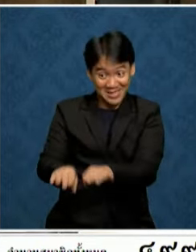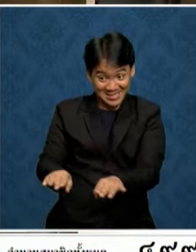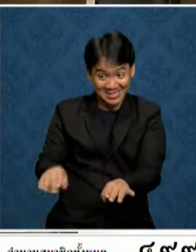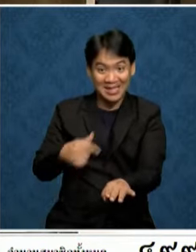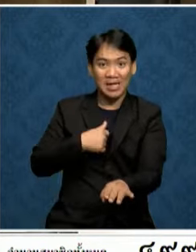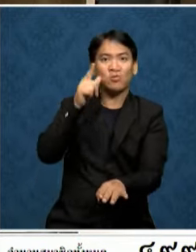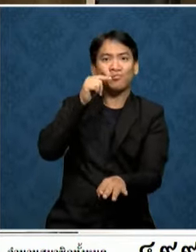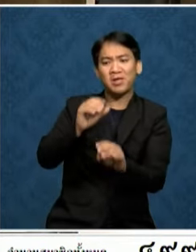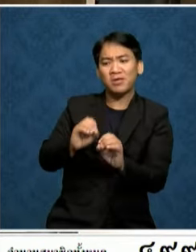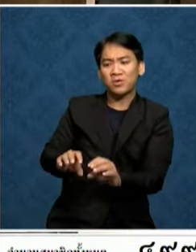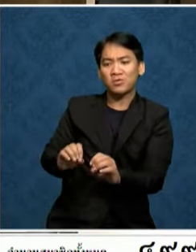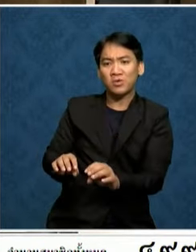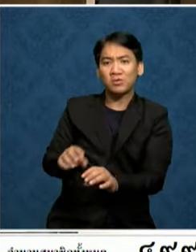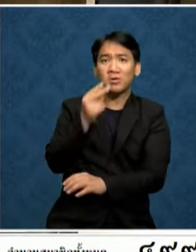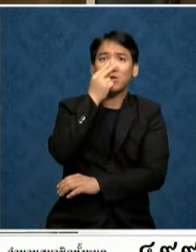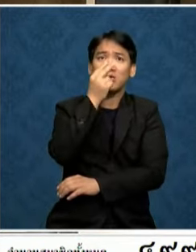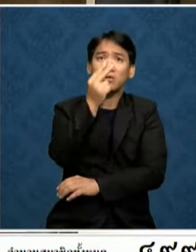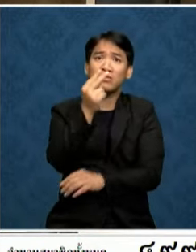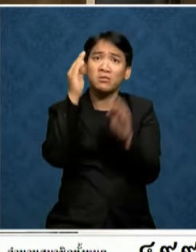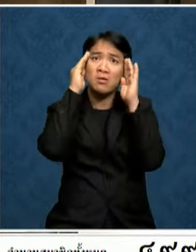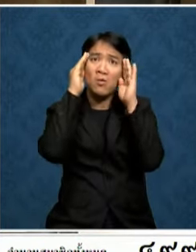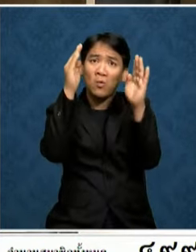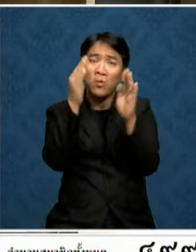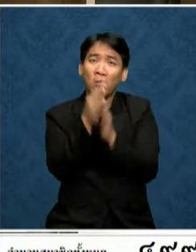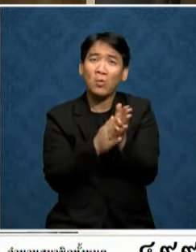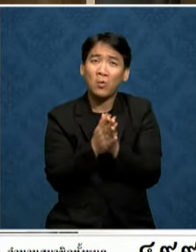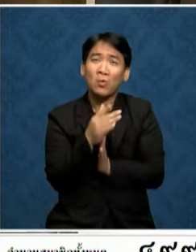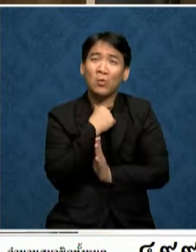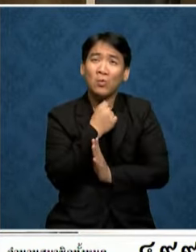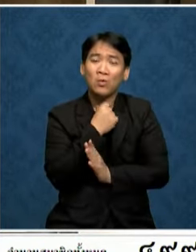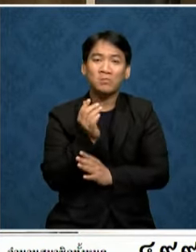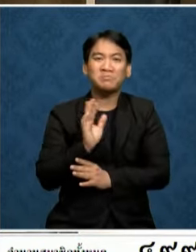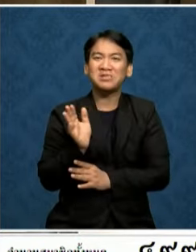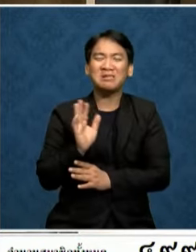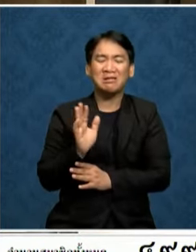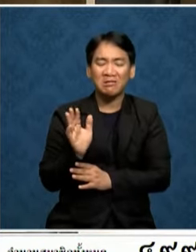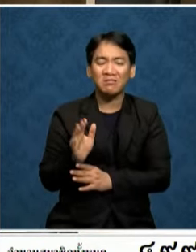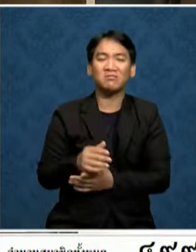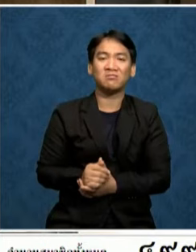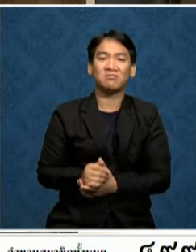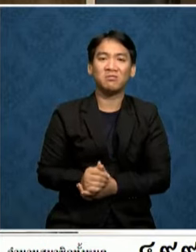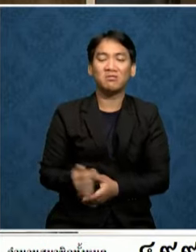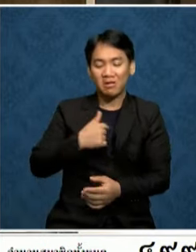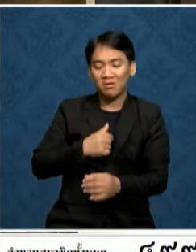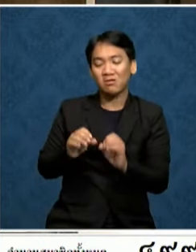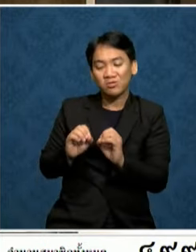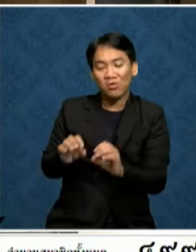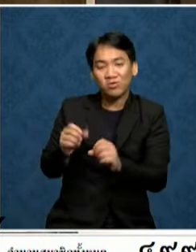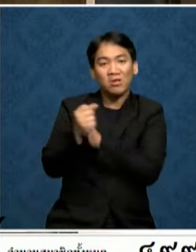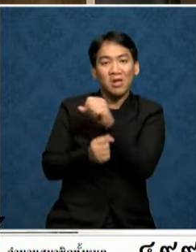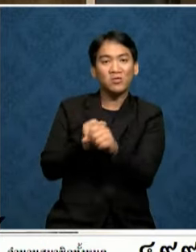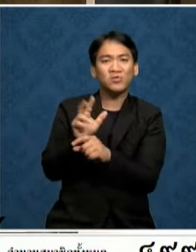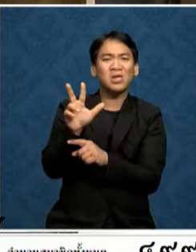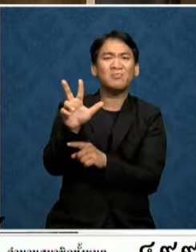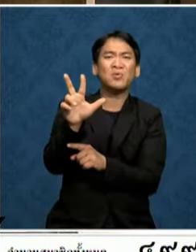เขาคงไม่ได้เห็นแล้วก็หมกมุ่นตั้งแต่เด็กหรอกค่ะเขาก็แค่อยากรู้ไปตามวัยของเขาเราก็ต้องเริ่มสอนตั้งแต่วัยนี้เพราะเขาก็จะ